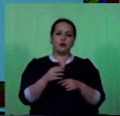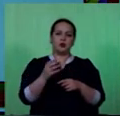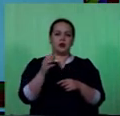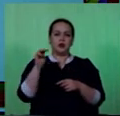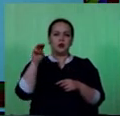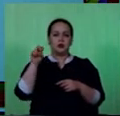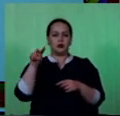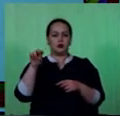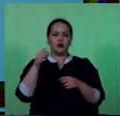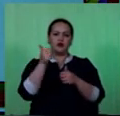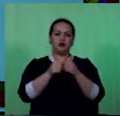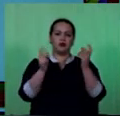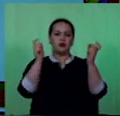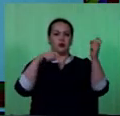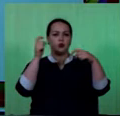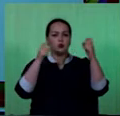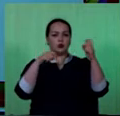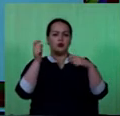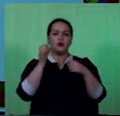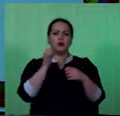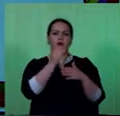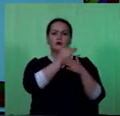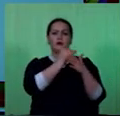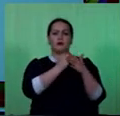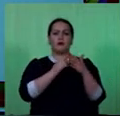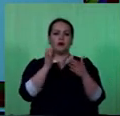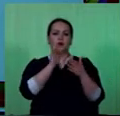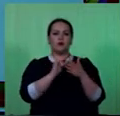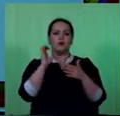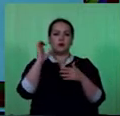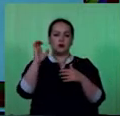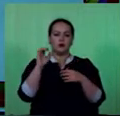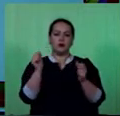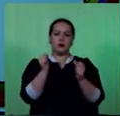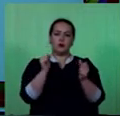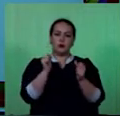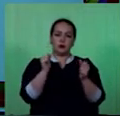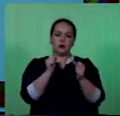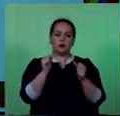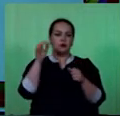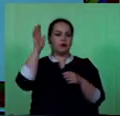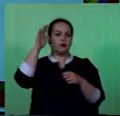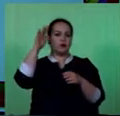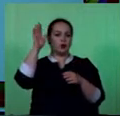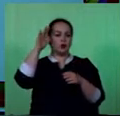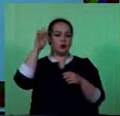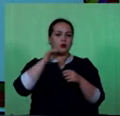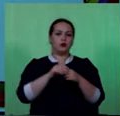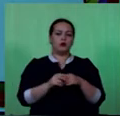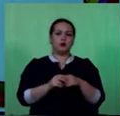идут дожди вариант ответа c становится холодно вода водоемах